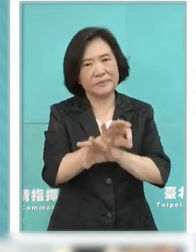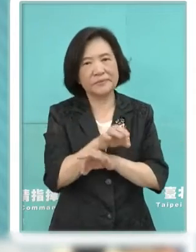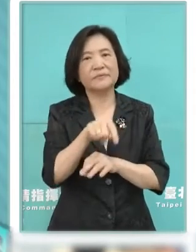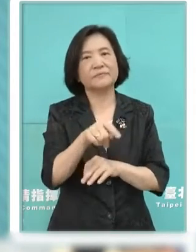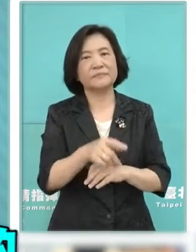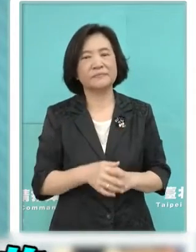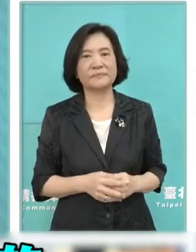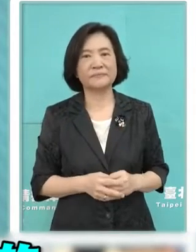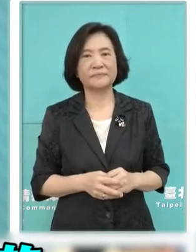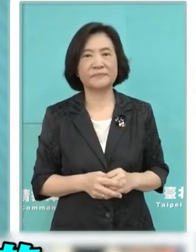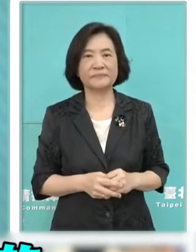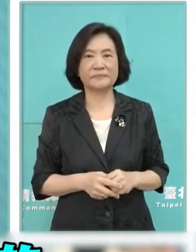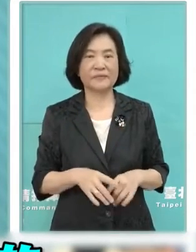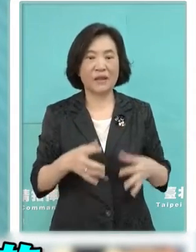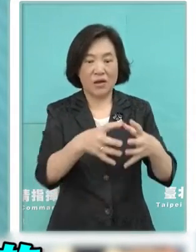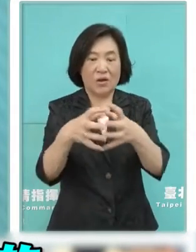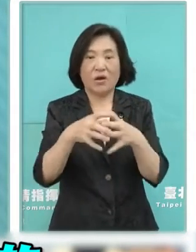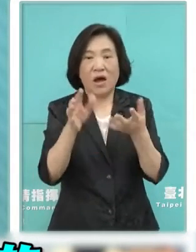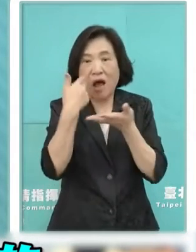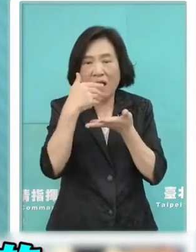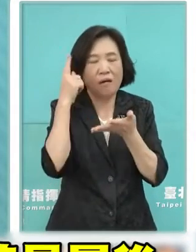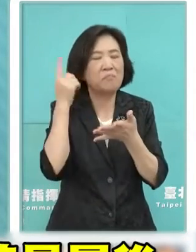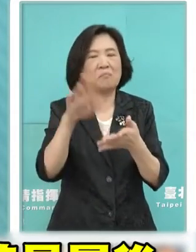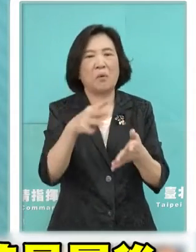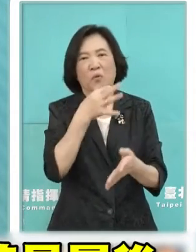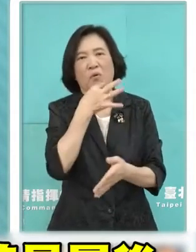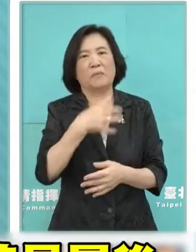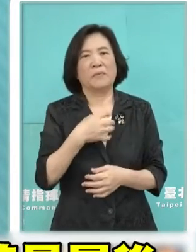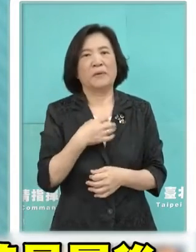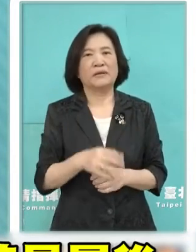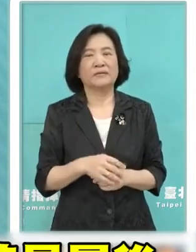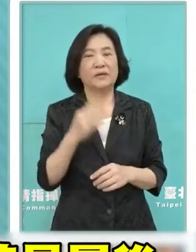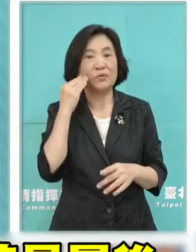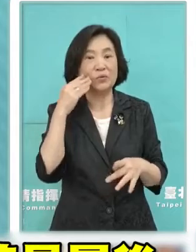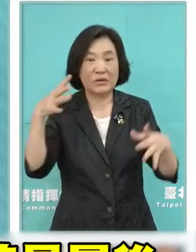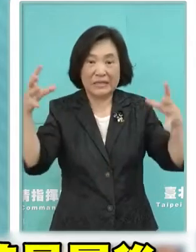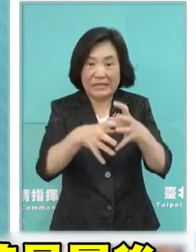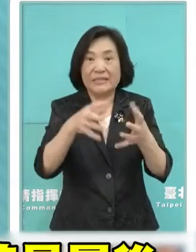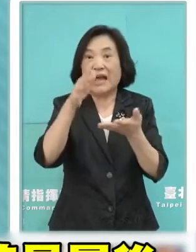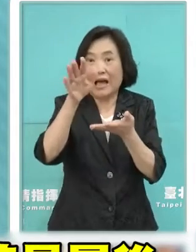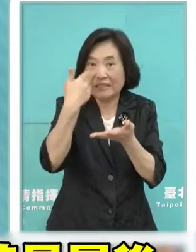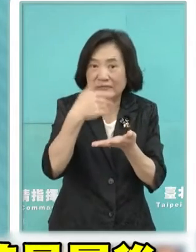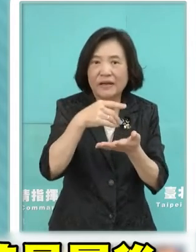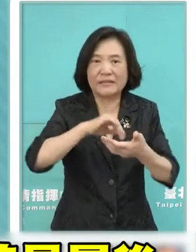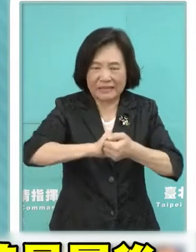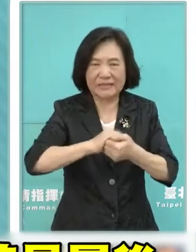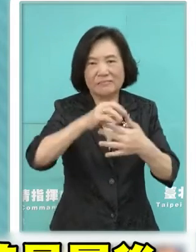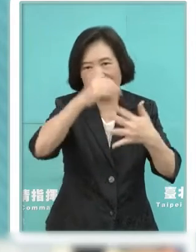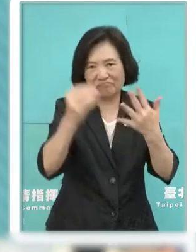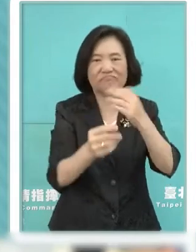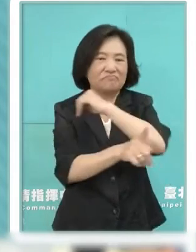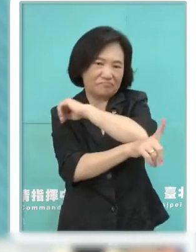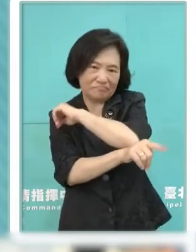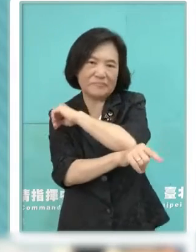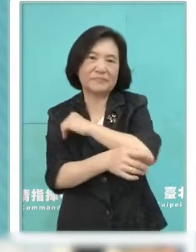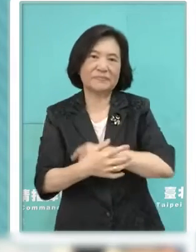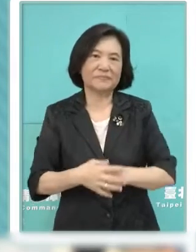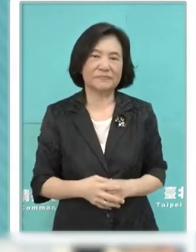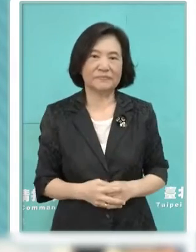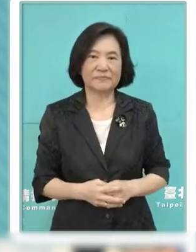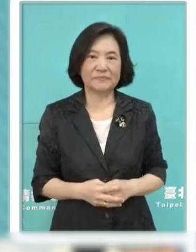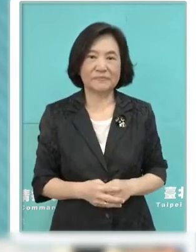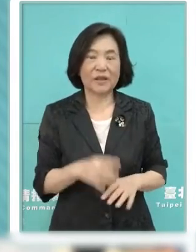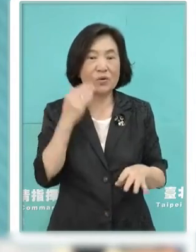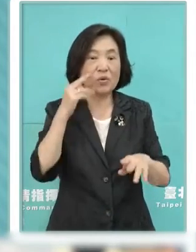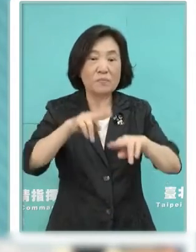说，那个群聚吃饭才是最危险的，所以说有涉及群聚吃饭的，应该是最后啊。那